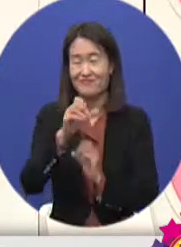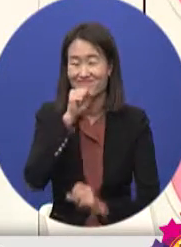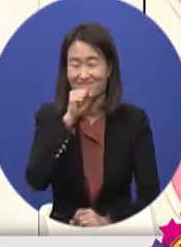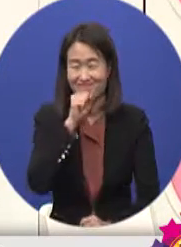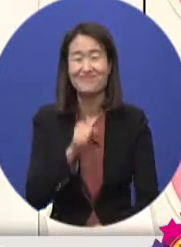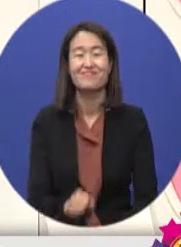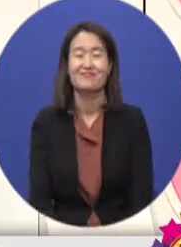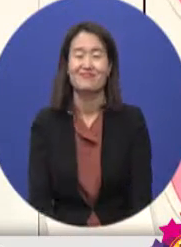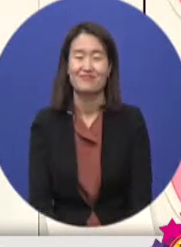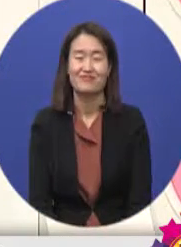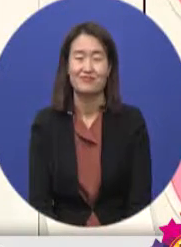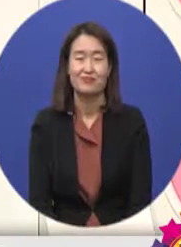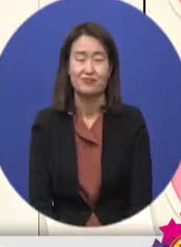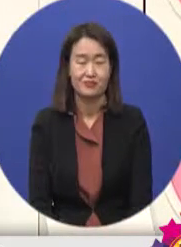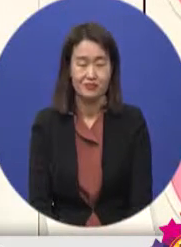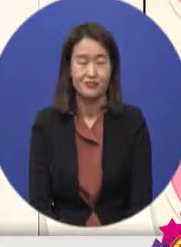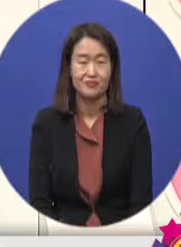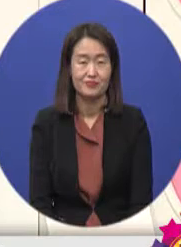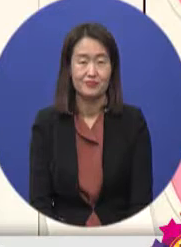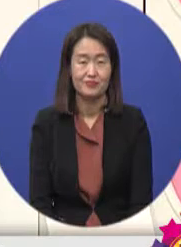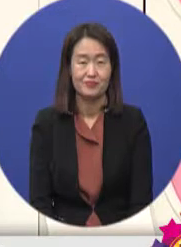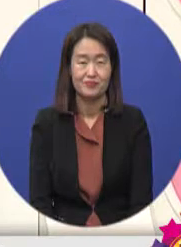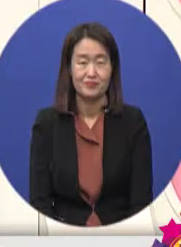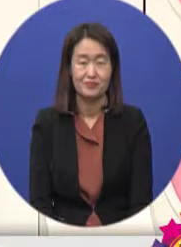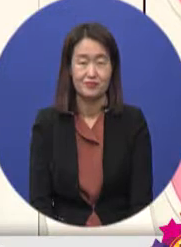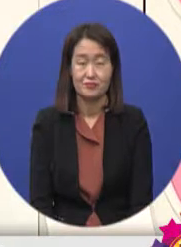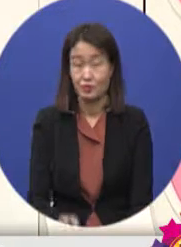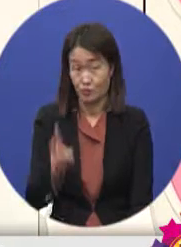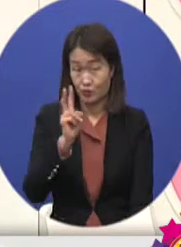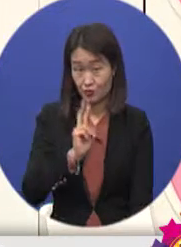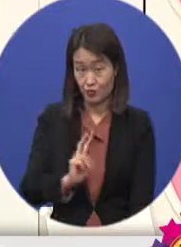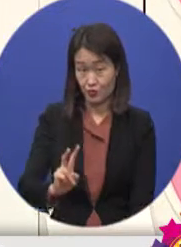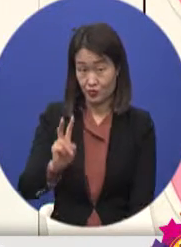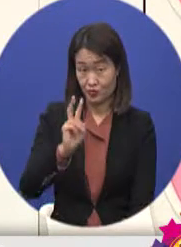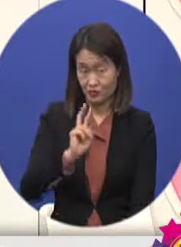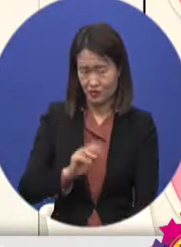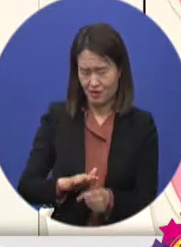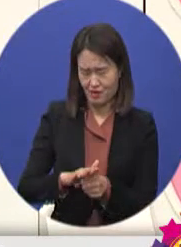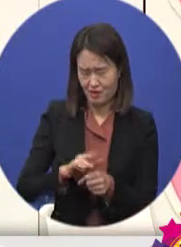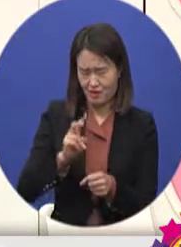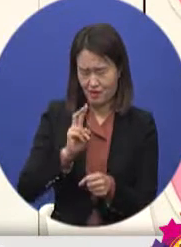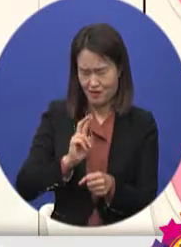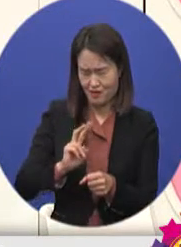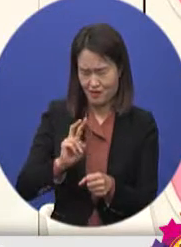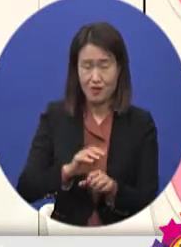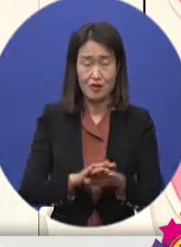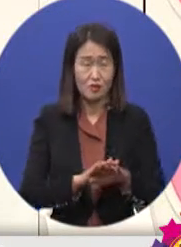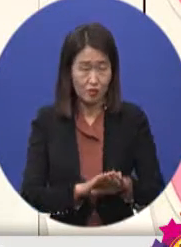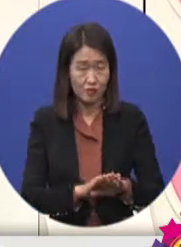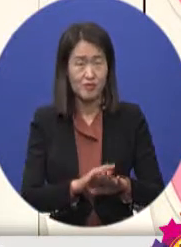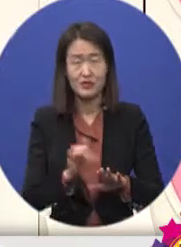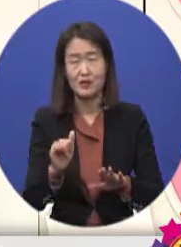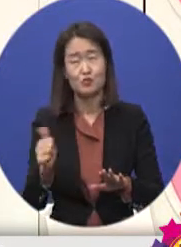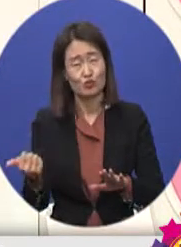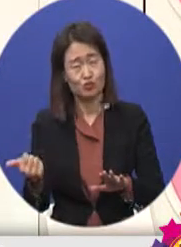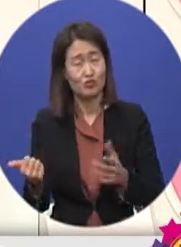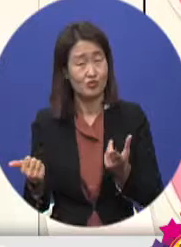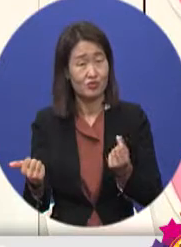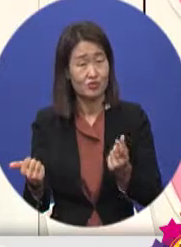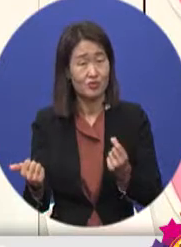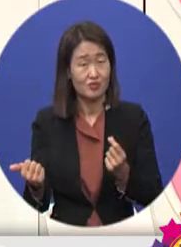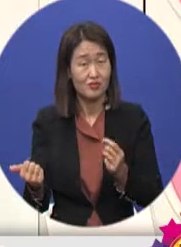9점 보너스 10점 받았습니다. 이렇게 노래를 사랑하는 노래를 남기지만 그분은 돌아가신